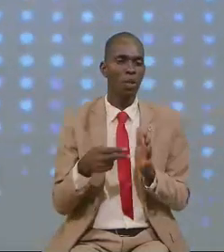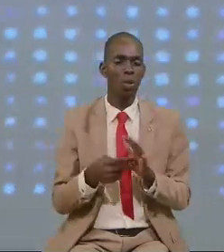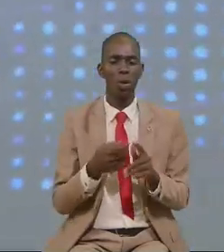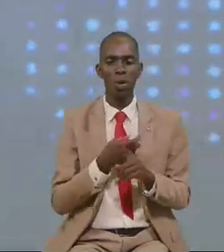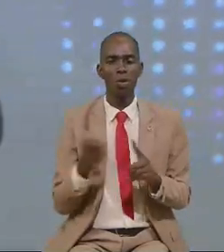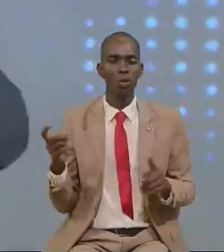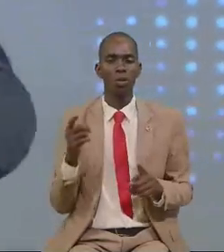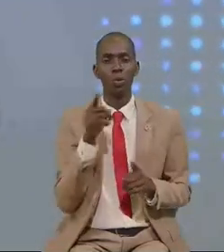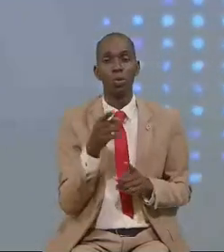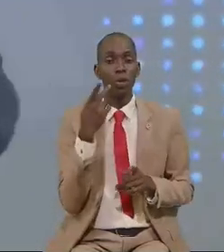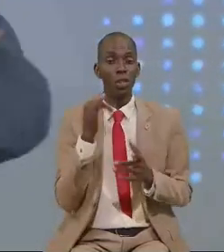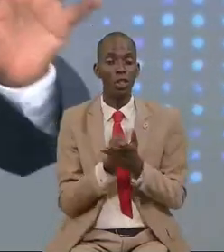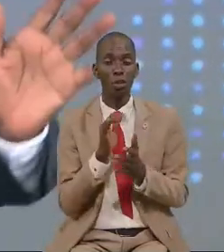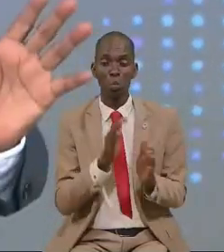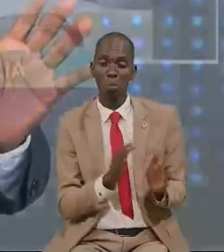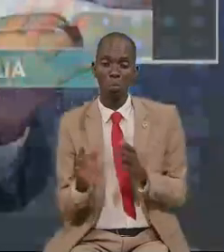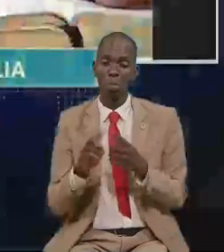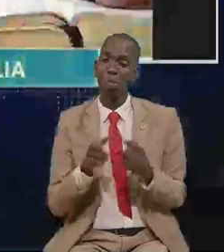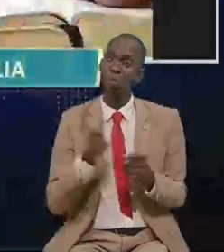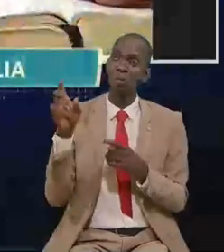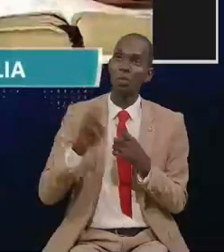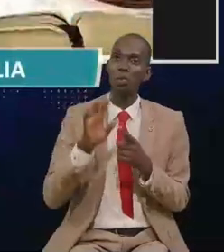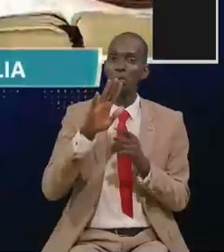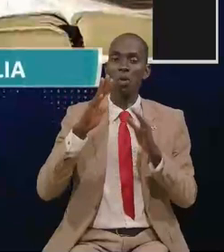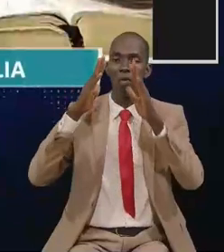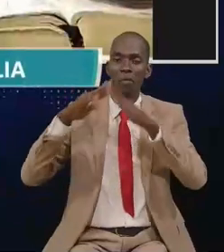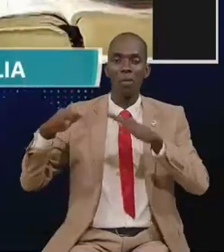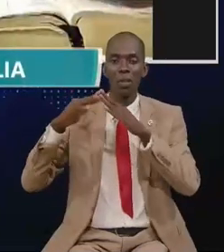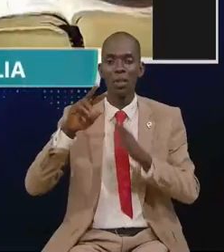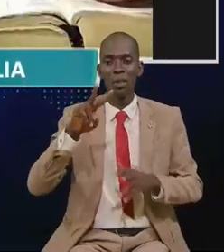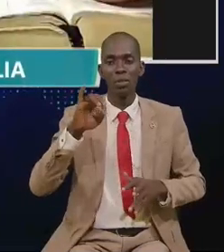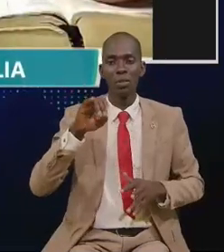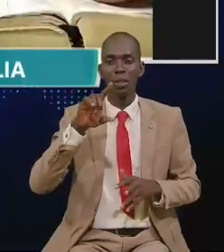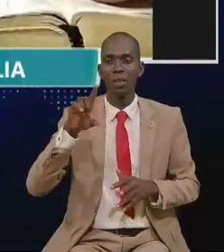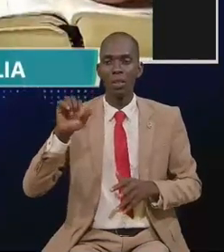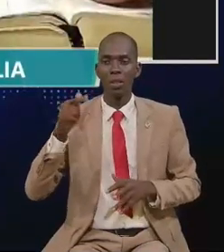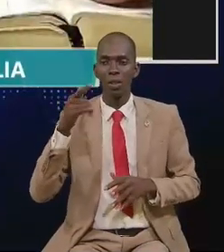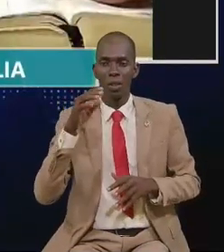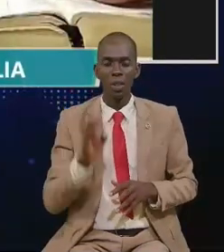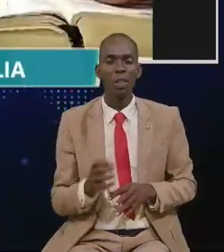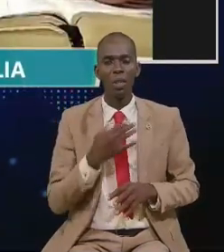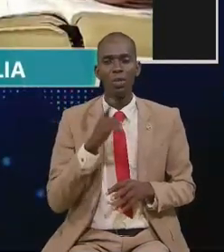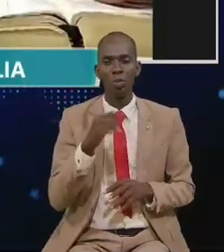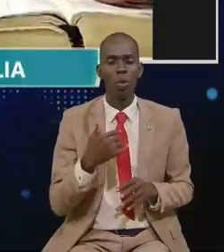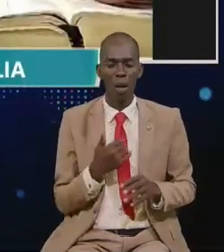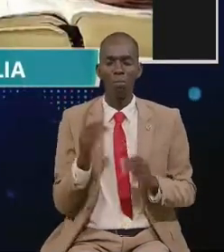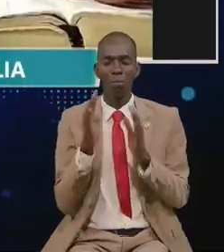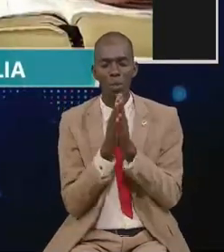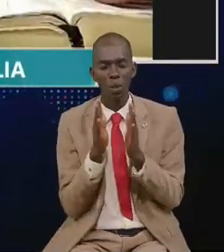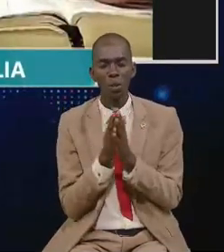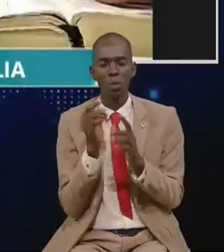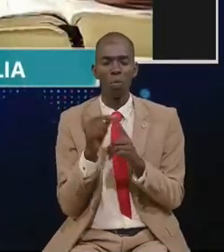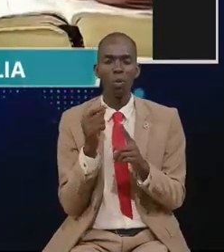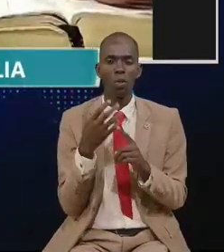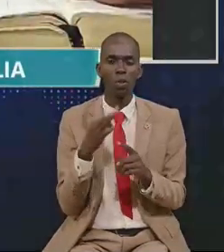avoir fait toutes tes préparations et tu as ramassé tous tes bagages et tu as prié et tu as rendu toute la grâce. Tu ouvres ceci